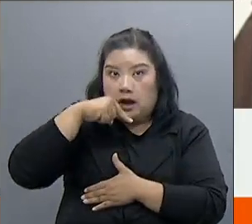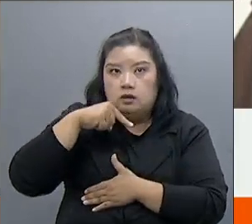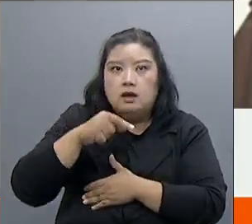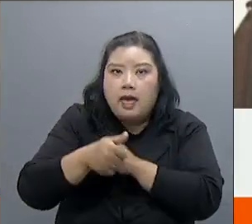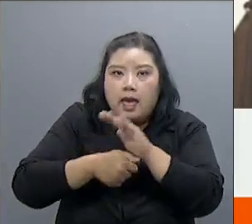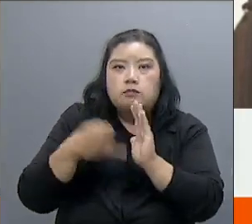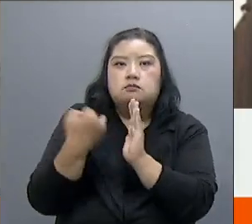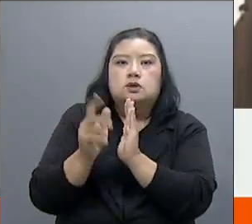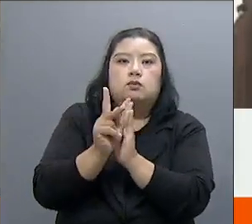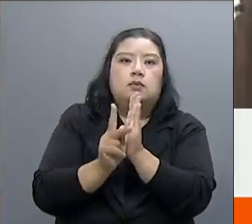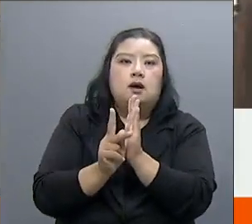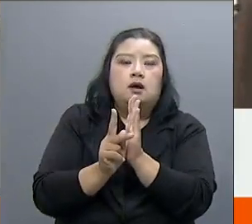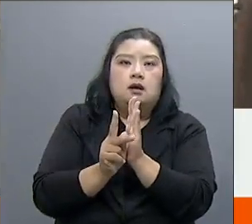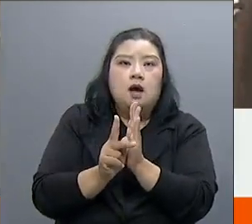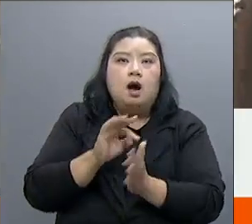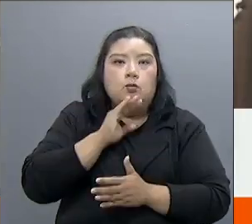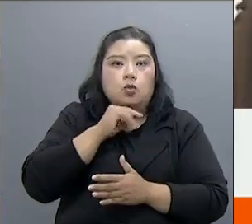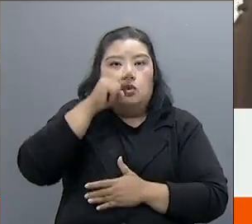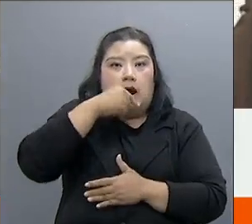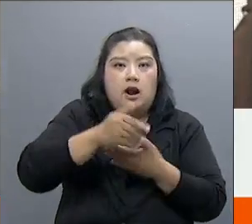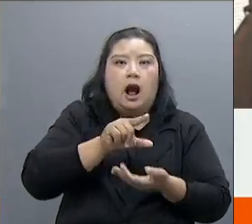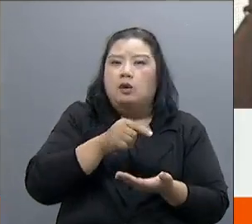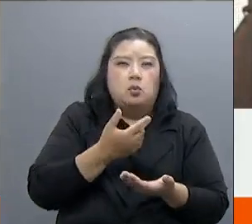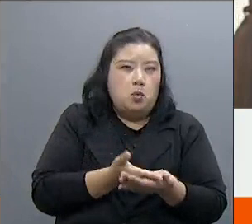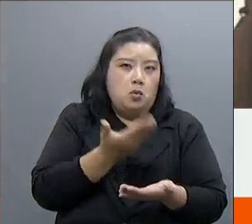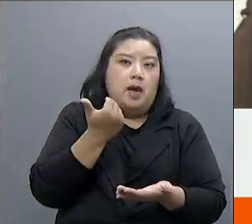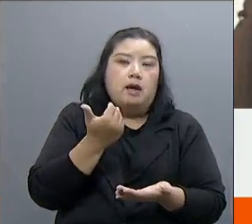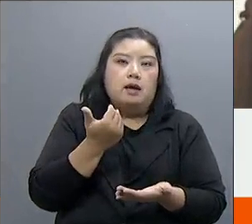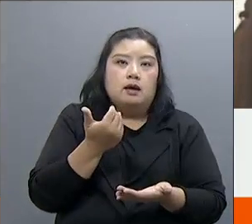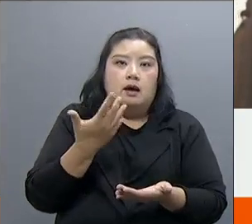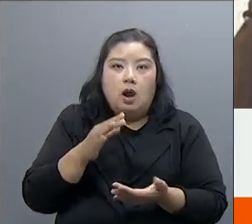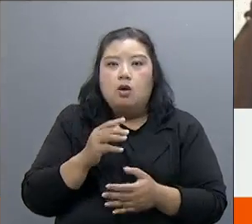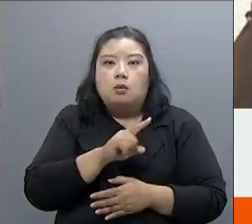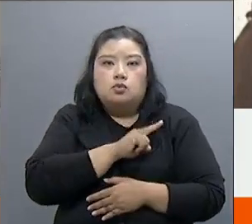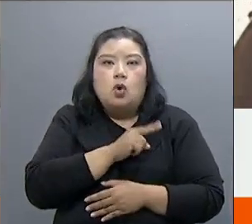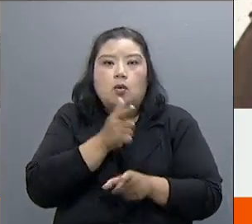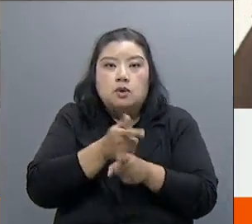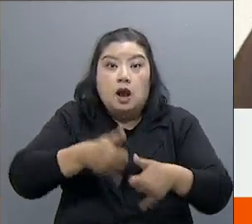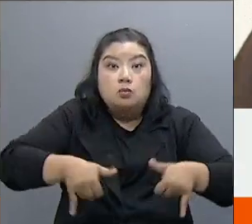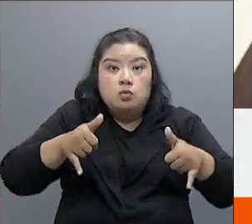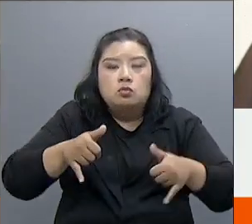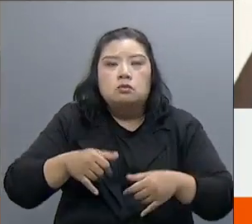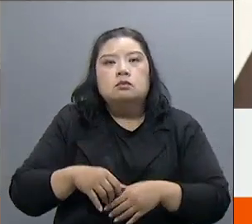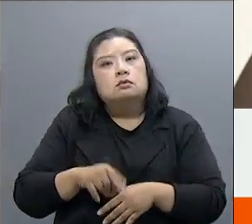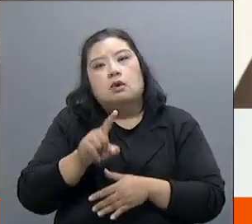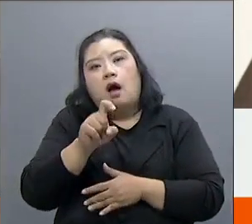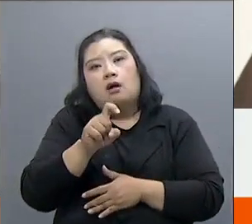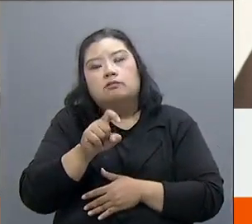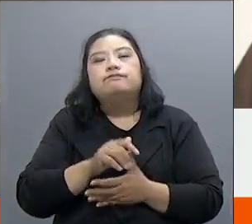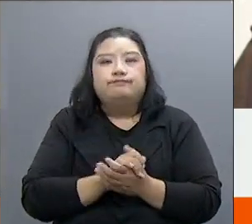ายนะครับมาทำให้ราคาหมูตกต่ำทำให้พี่น้องเลี้ยงสุกรรายย่อยนะครับอยู่กันไม่ได้นะครับอันนี้ปัญหา